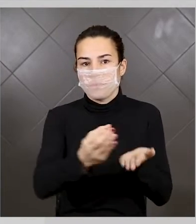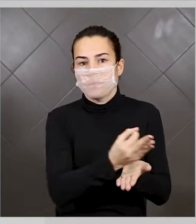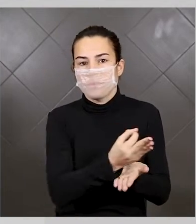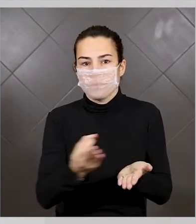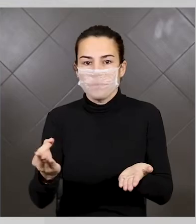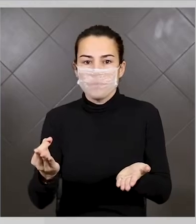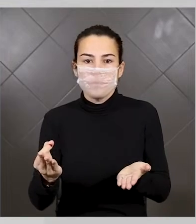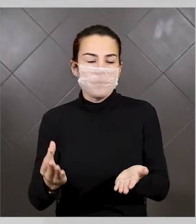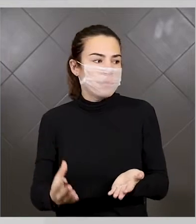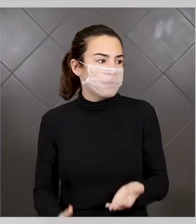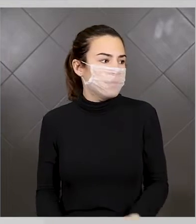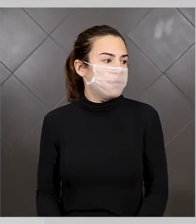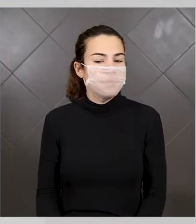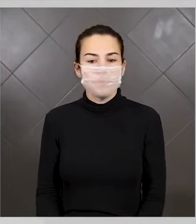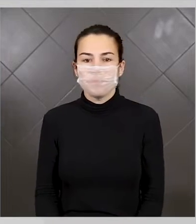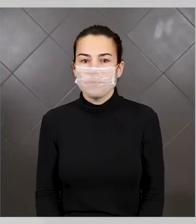Ho tenim.